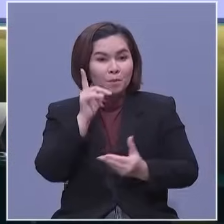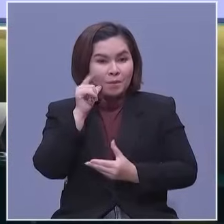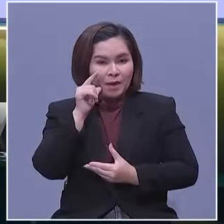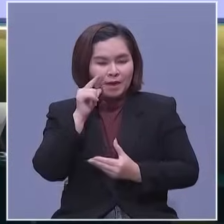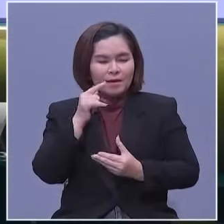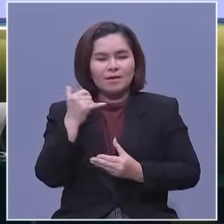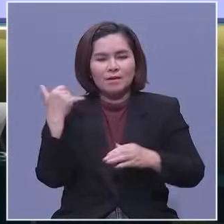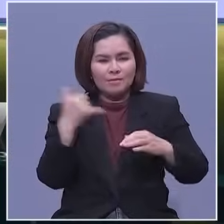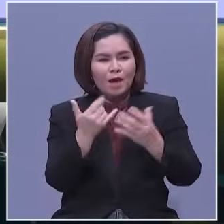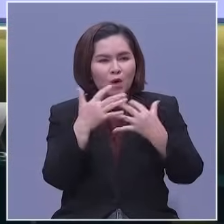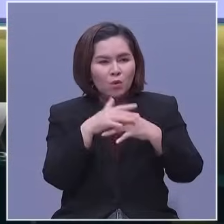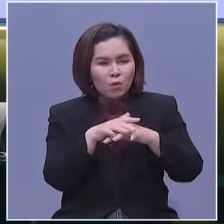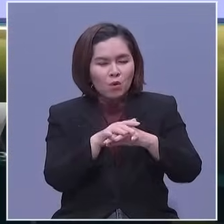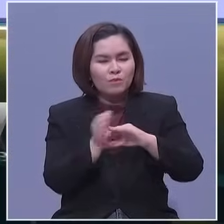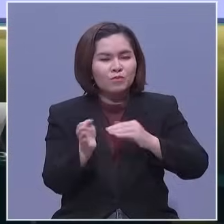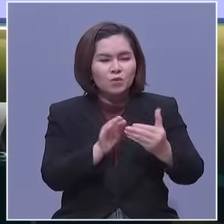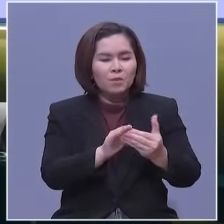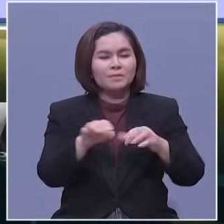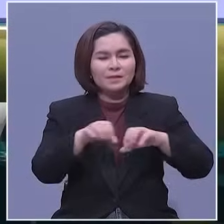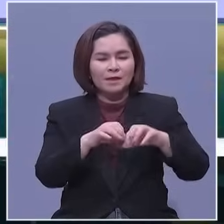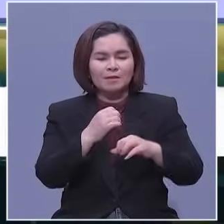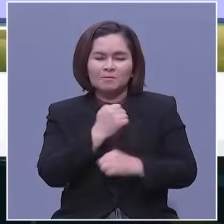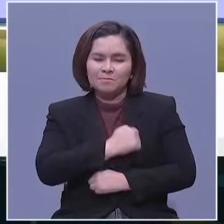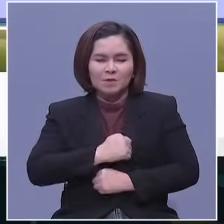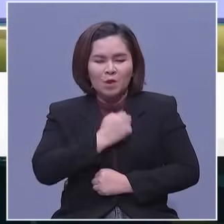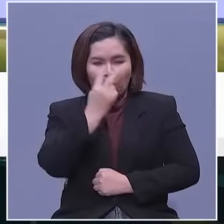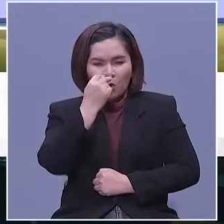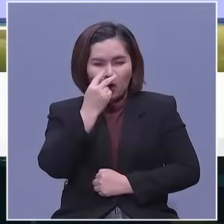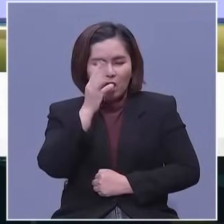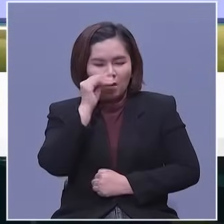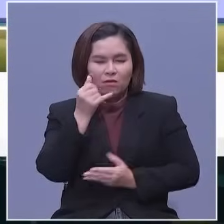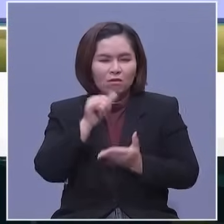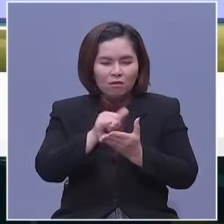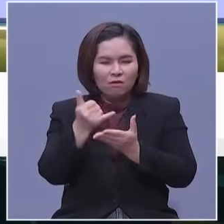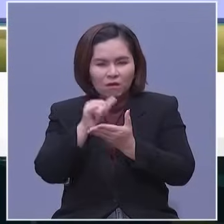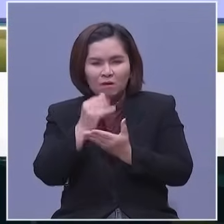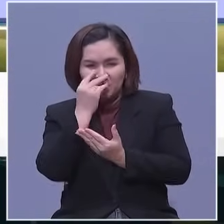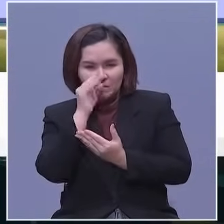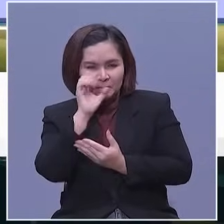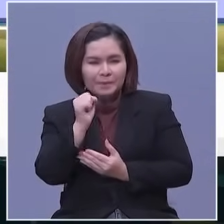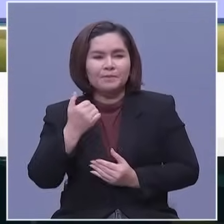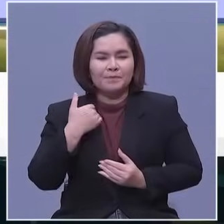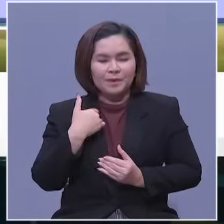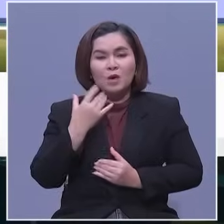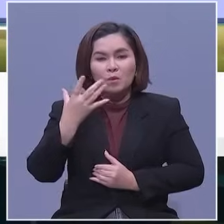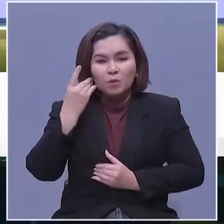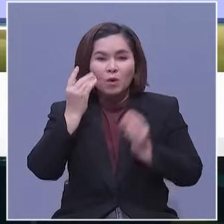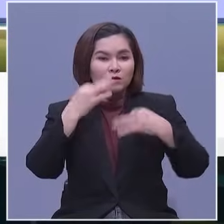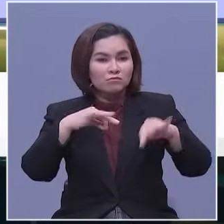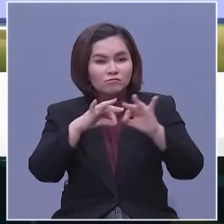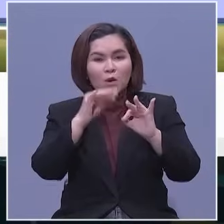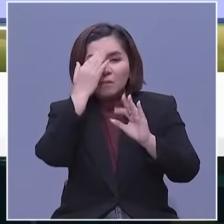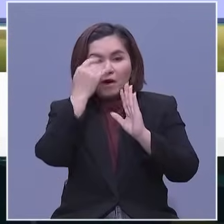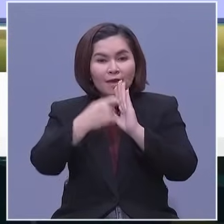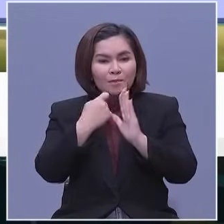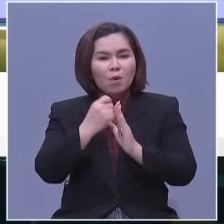ไห้แล้วก็ในหลายๆช่วงค่ะเป็นลมอยู่หลายๆช่วงเหมือนกันนะคะแล้วก็เมื่อวานนี้คือมีเหตุการณ์สำคัญเพราะว่าท